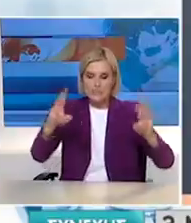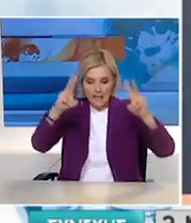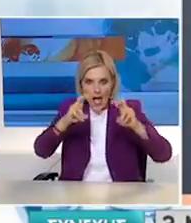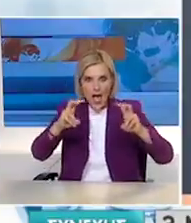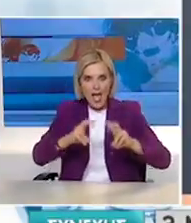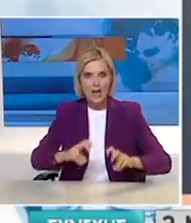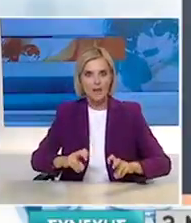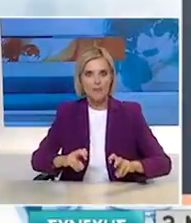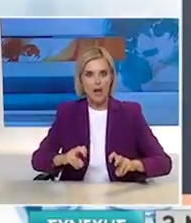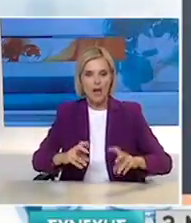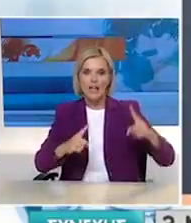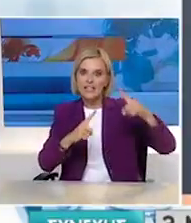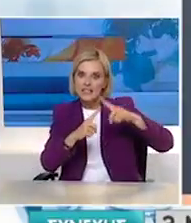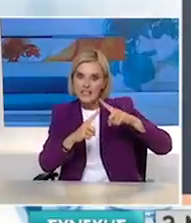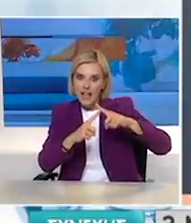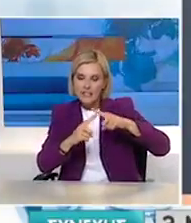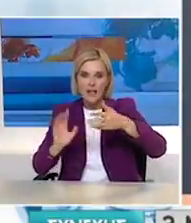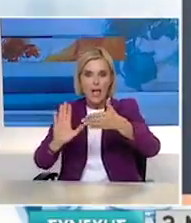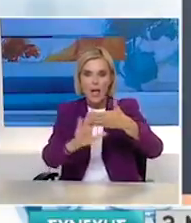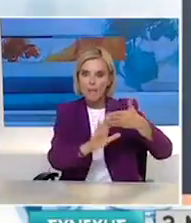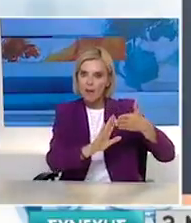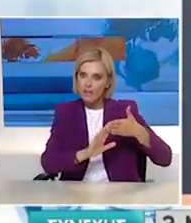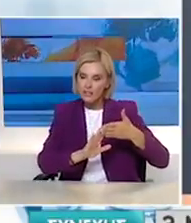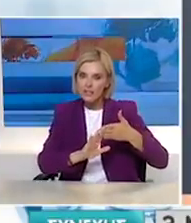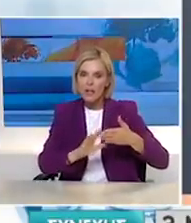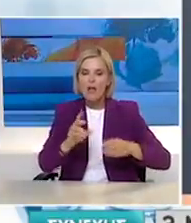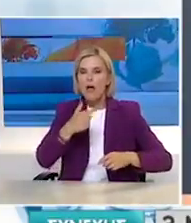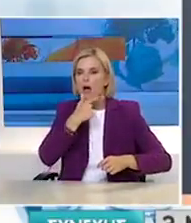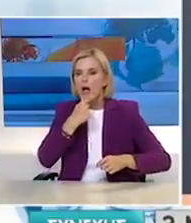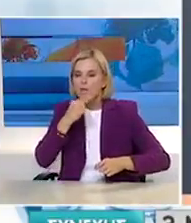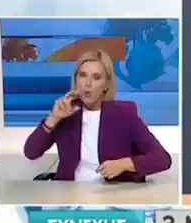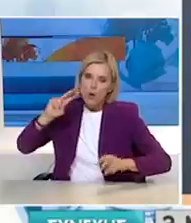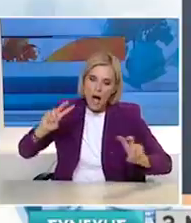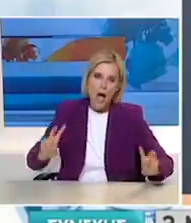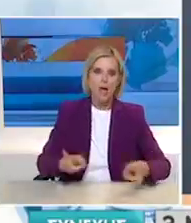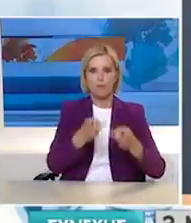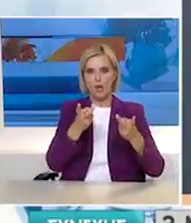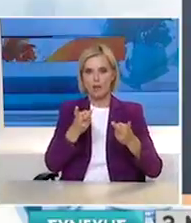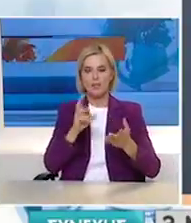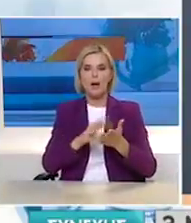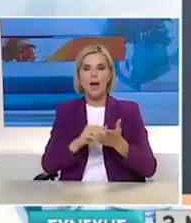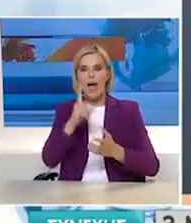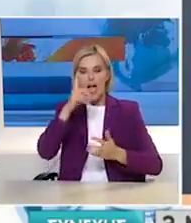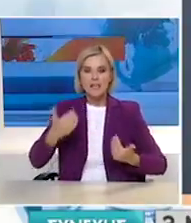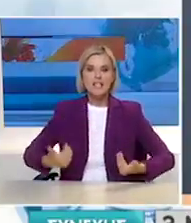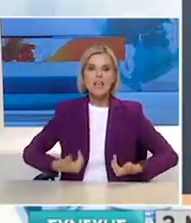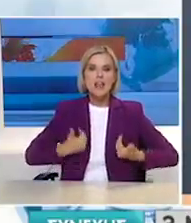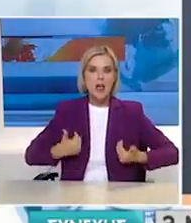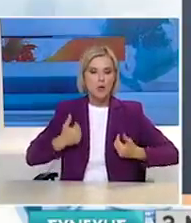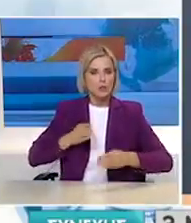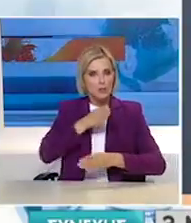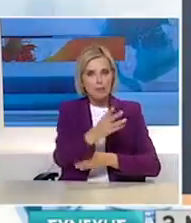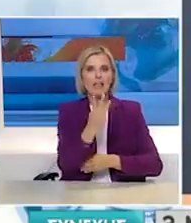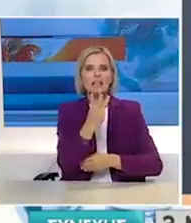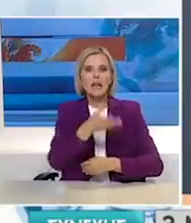ανίχνευση άνω του 95% των επαφών. Ένα περιστατικό λίμωξης σε ένα νέο που διαδοχικά επισκέφθηκε τρεις χώρους νυχτερινής διασκέδασης,